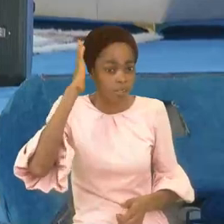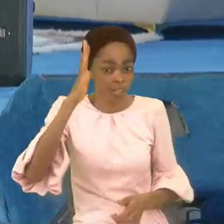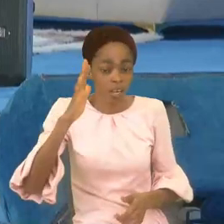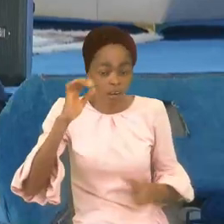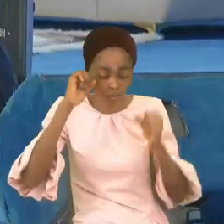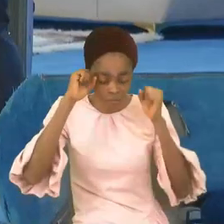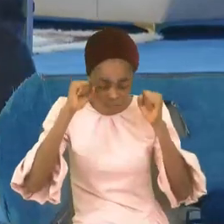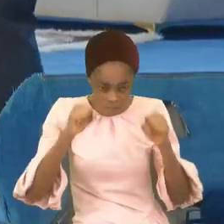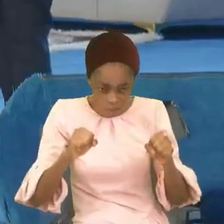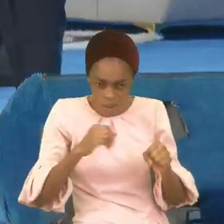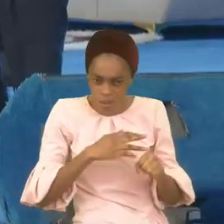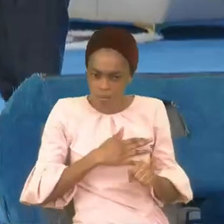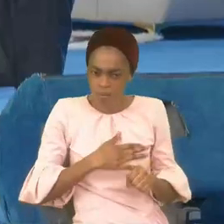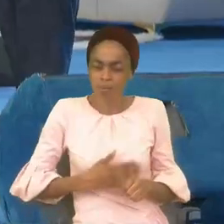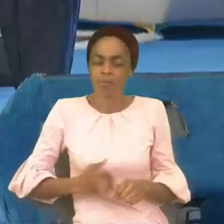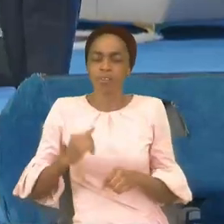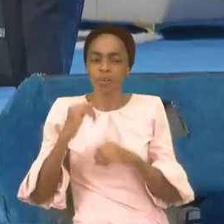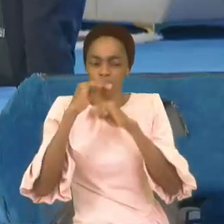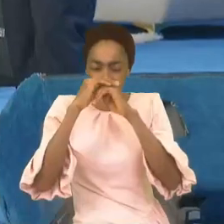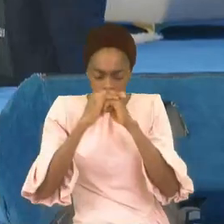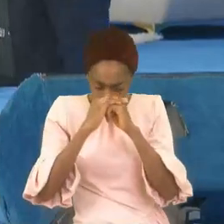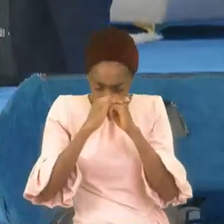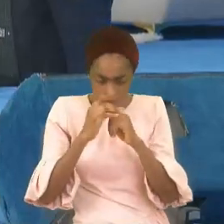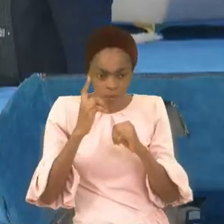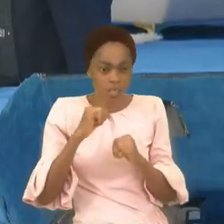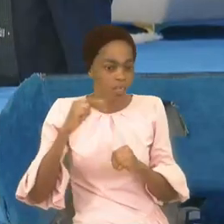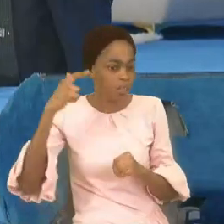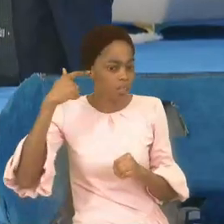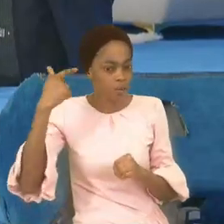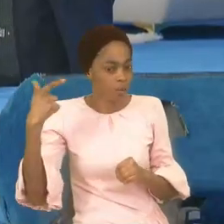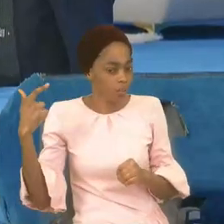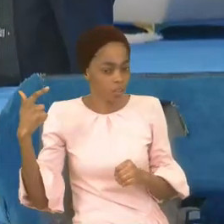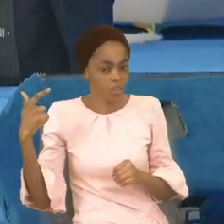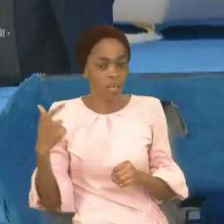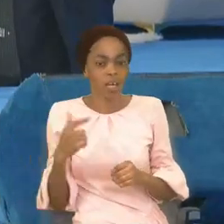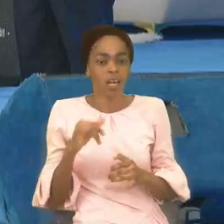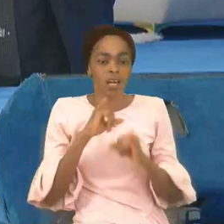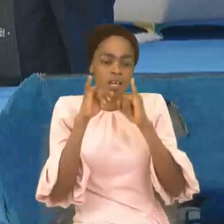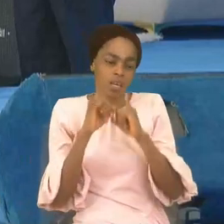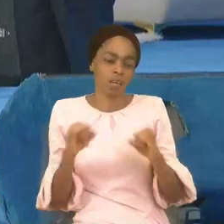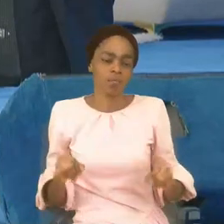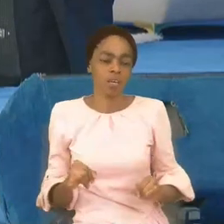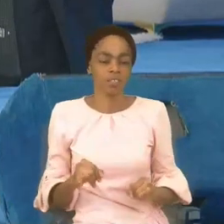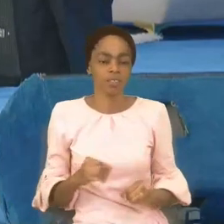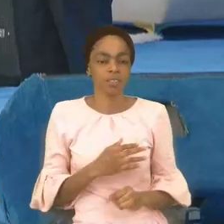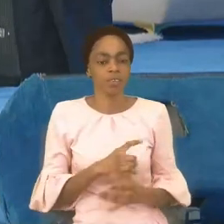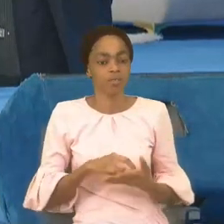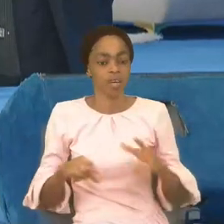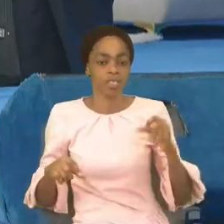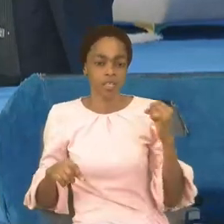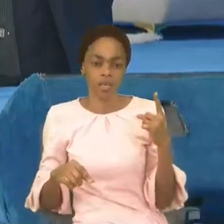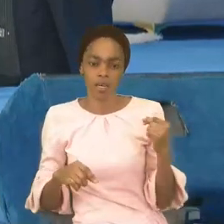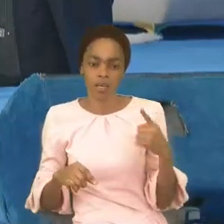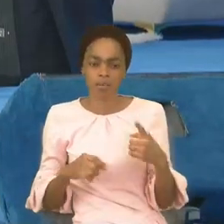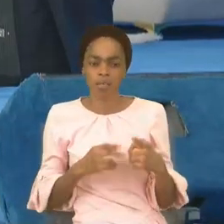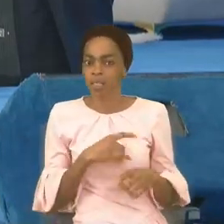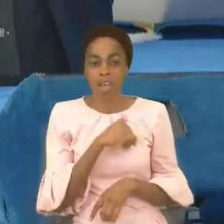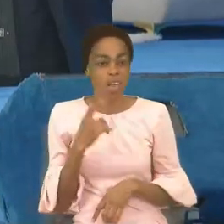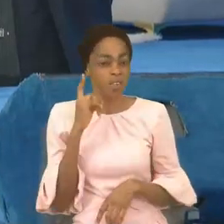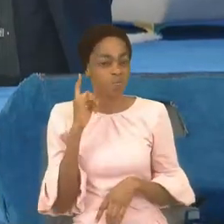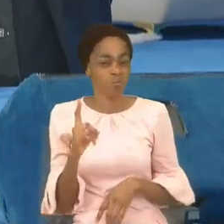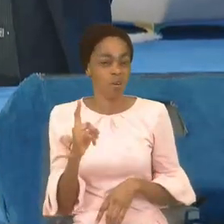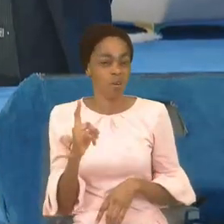prosternerait et adorerait la statue d'or. Verset 11. Et d'après le col,